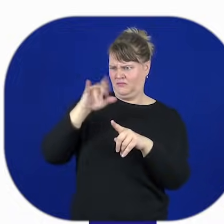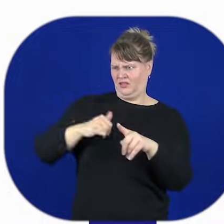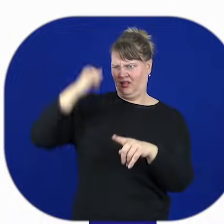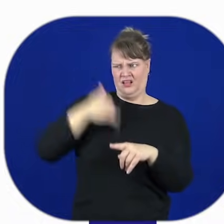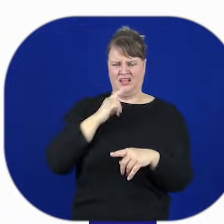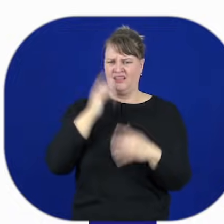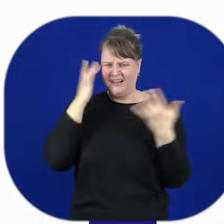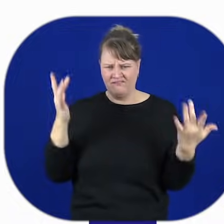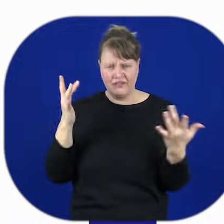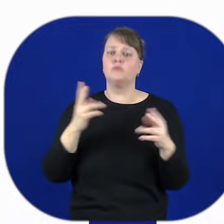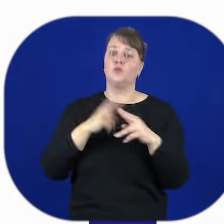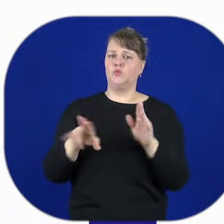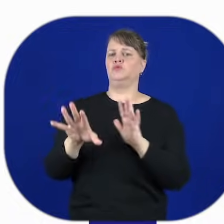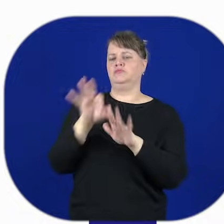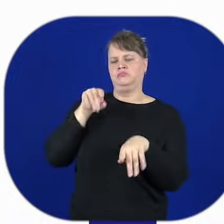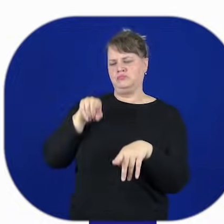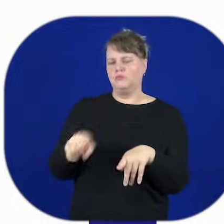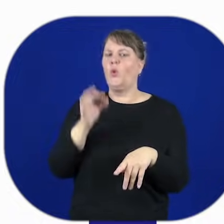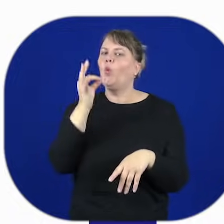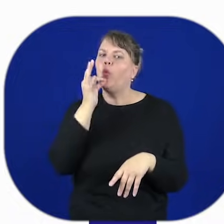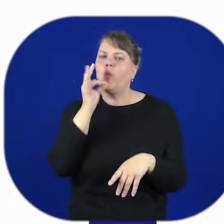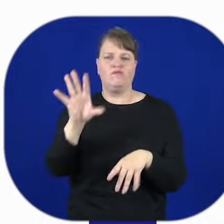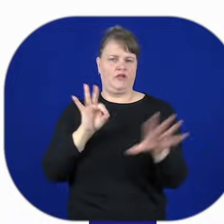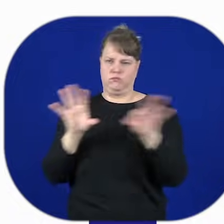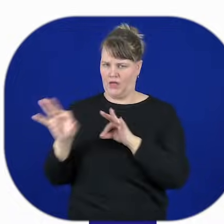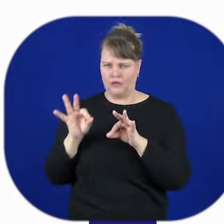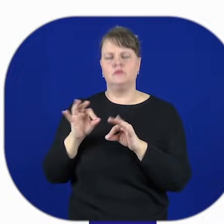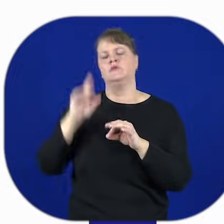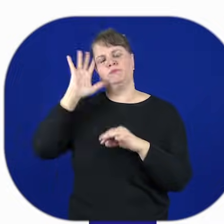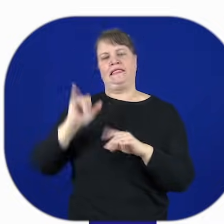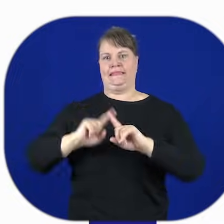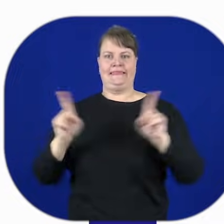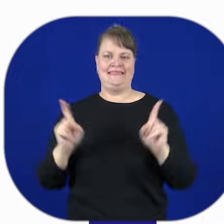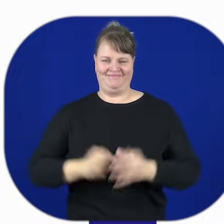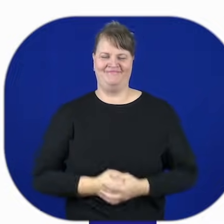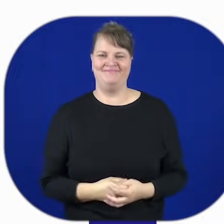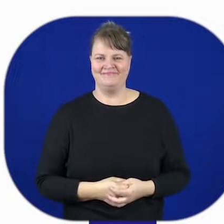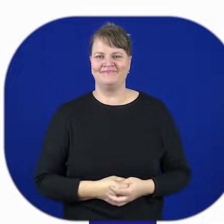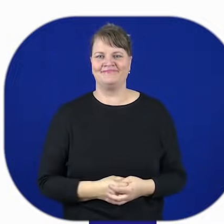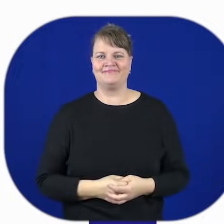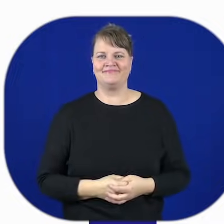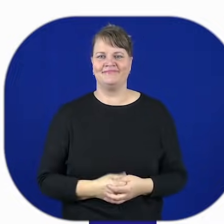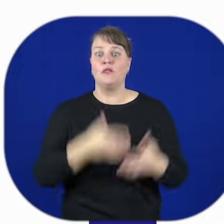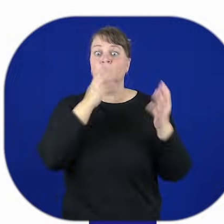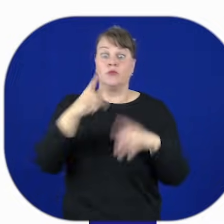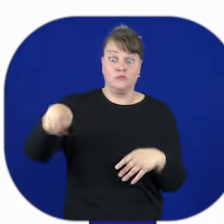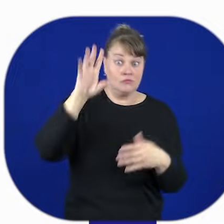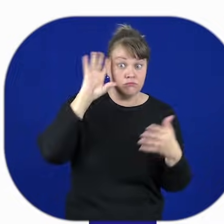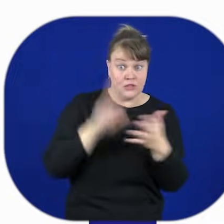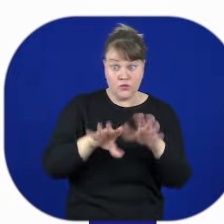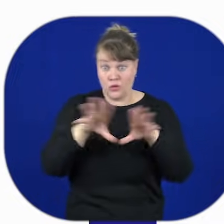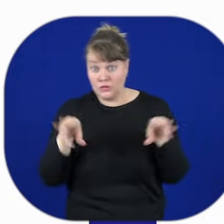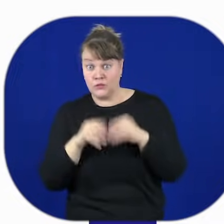vyberte váš byt. Pokud jeho číslo neznáte nebo si nejste jistí, zvolte možnost Nedokážu vybrat jiný byt. Tato